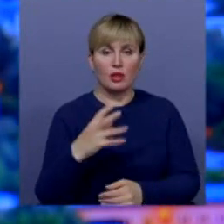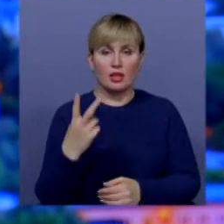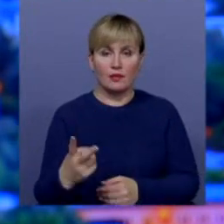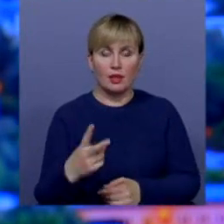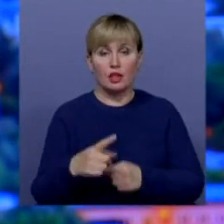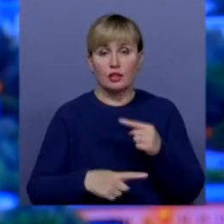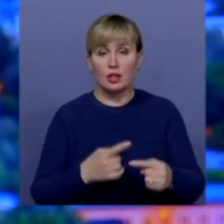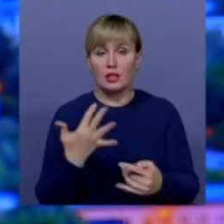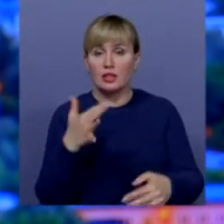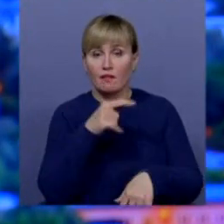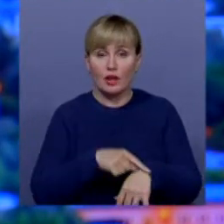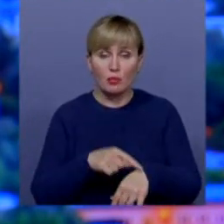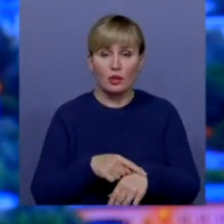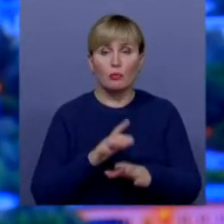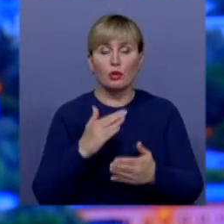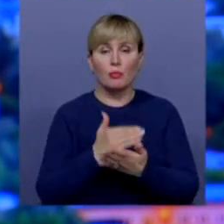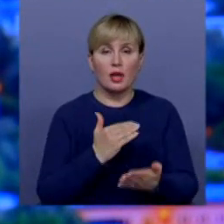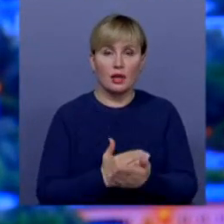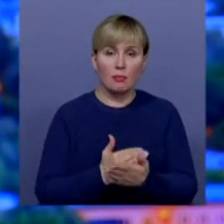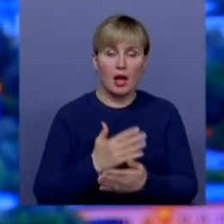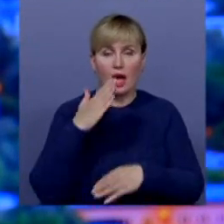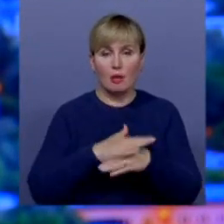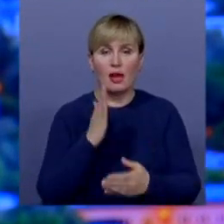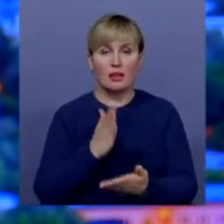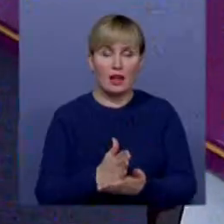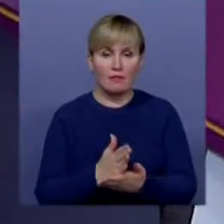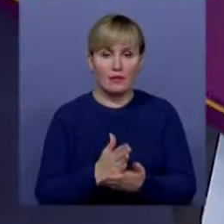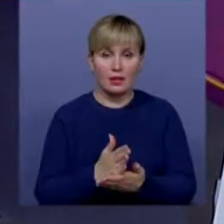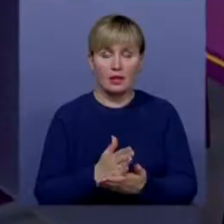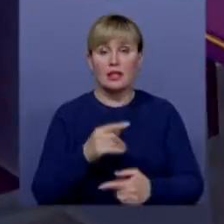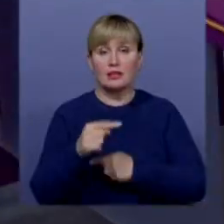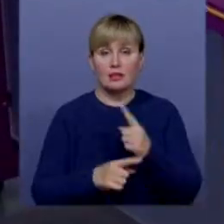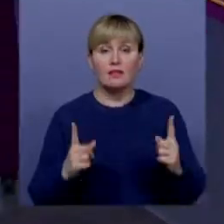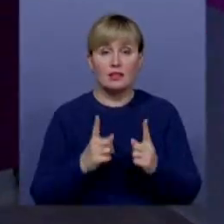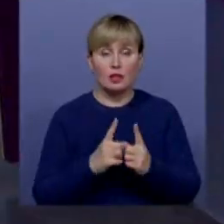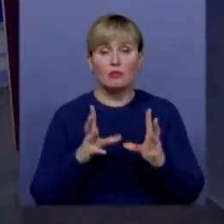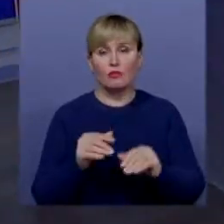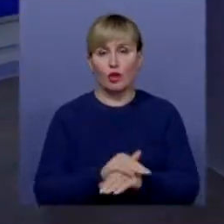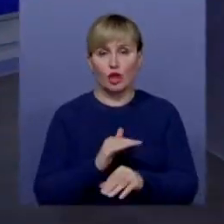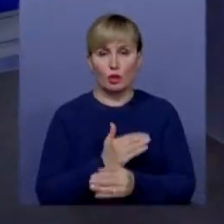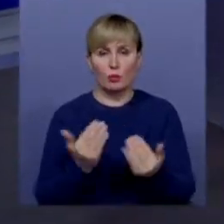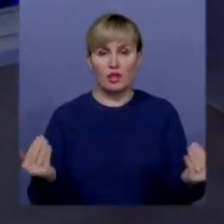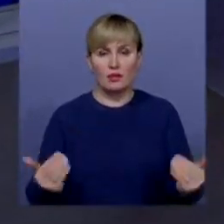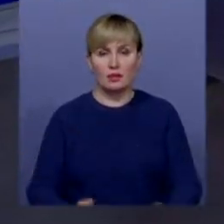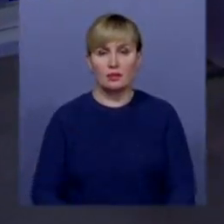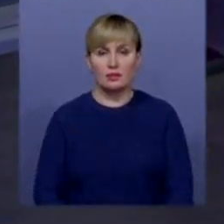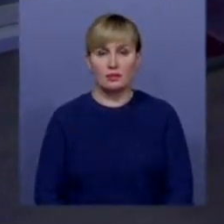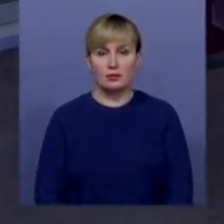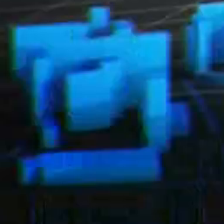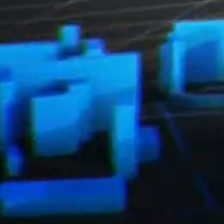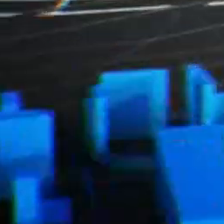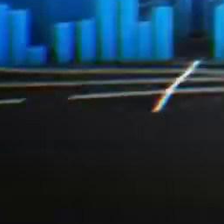8-747-750-2502. Через несколько минут не пропустите программу «Акимат Лайв». Встретимся через несколько минут. Не переключайтесь.